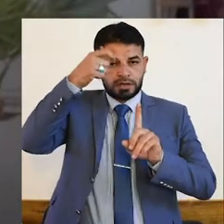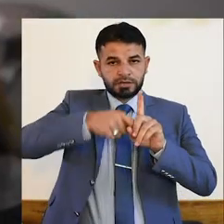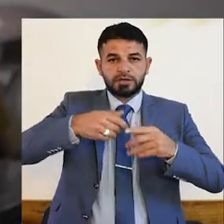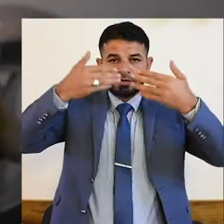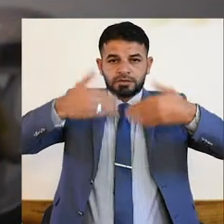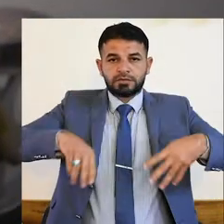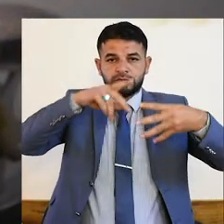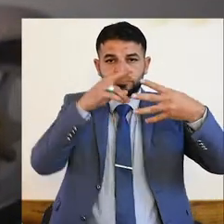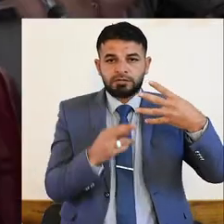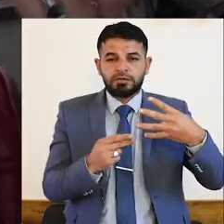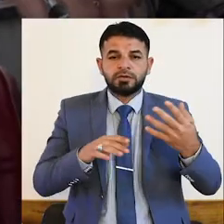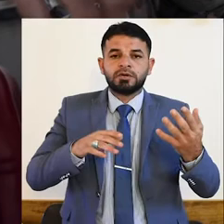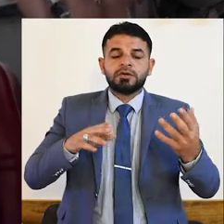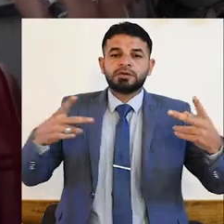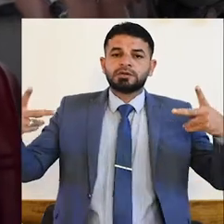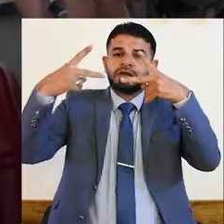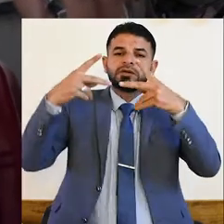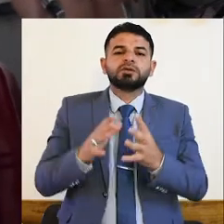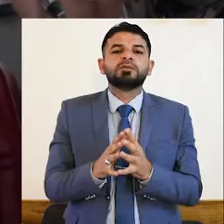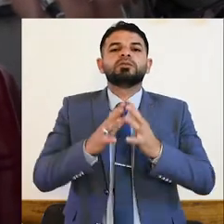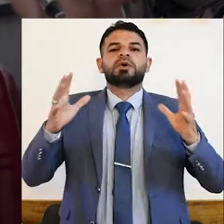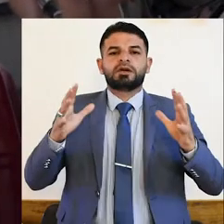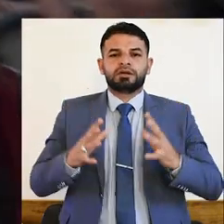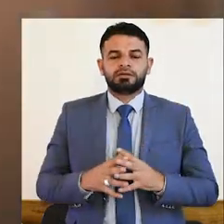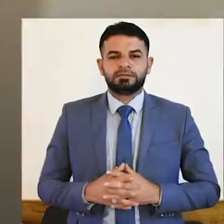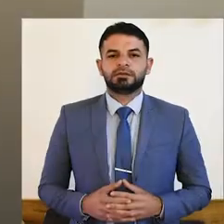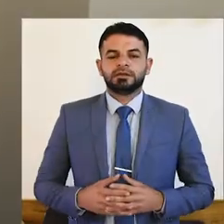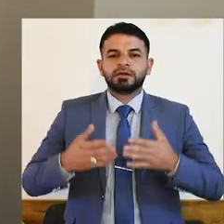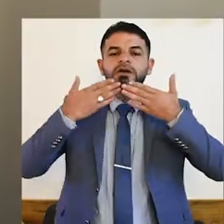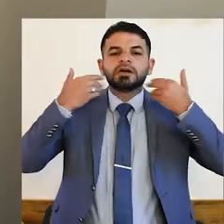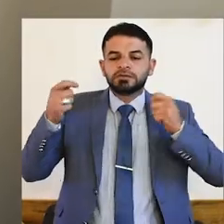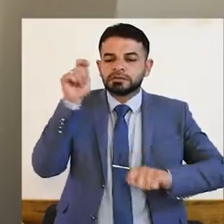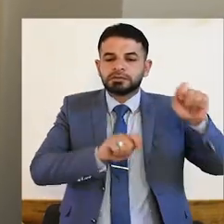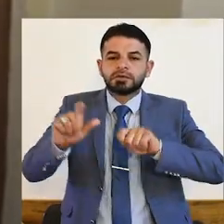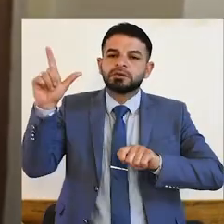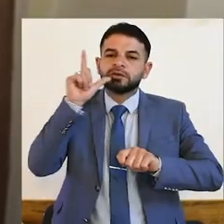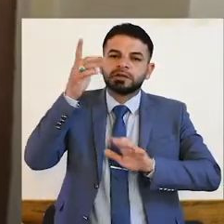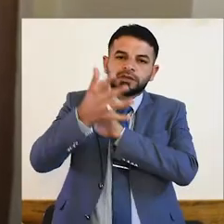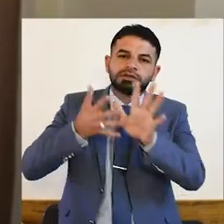نواجهنا الأشخاص ذوي الإعاقة بالعراق تحديات هواية.